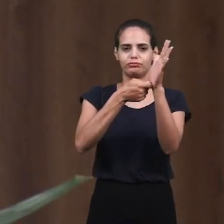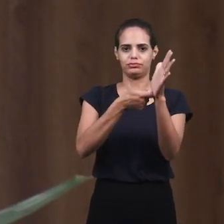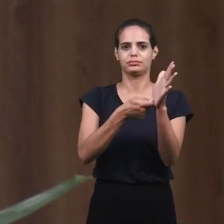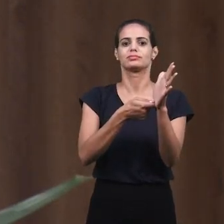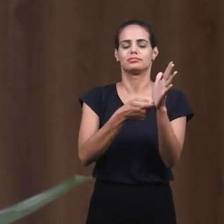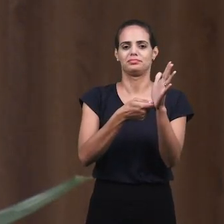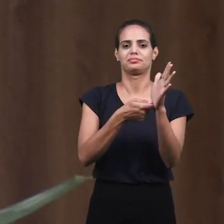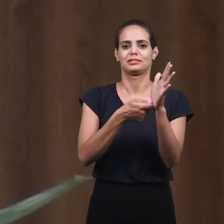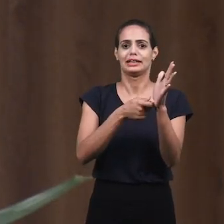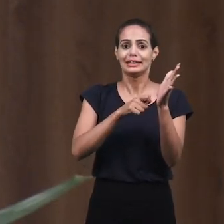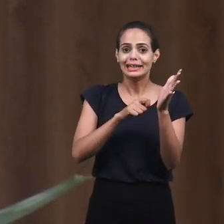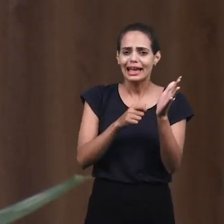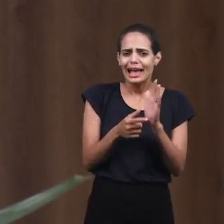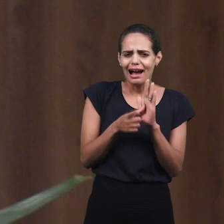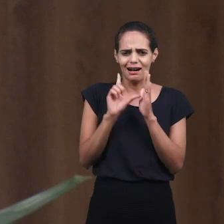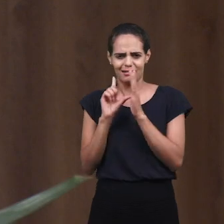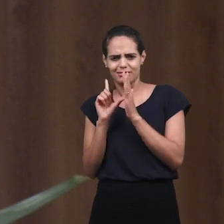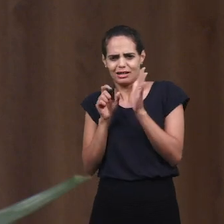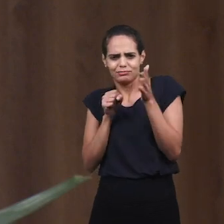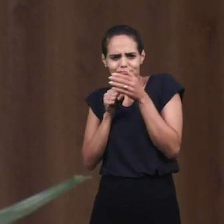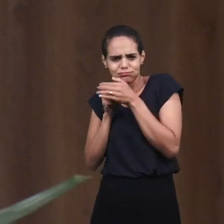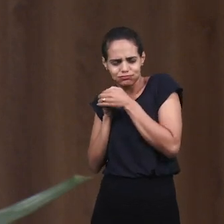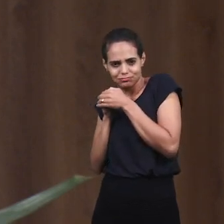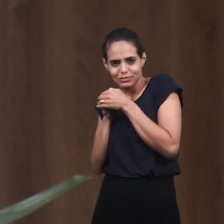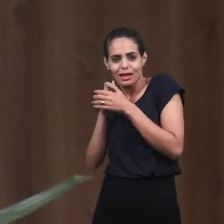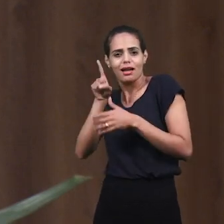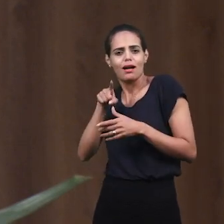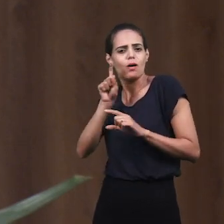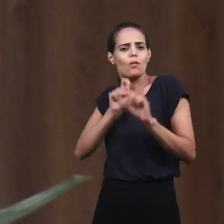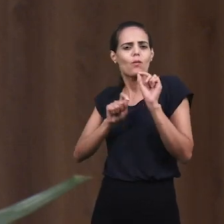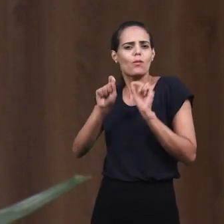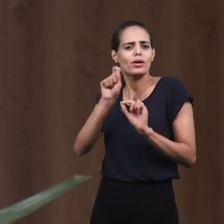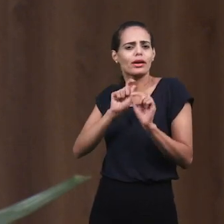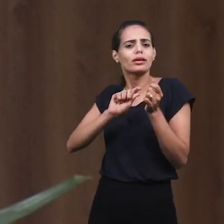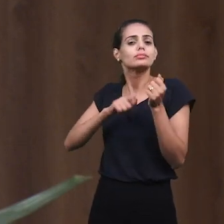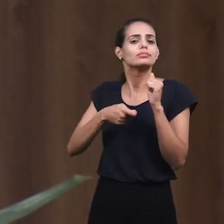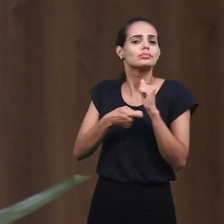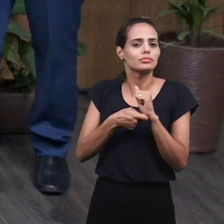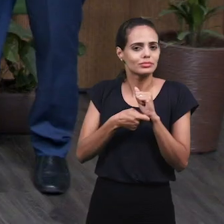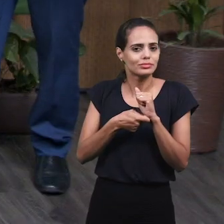Le mystère qui était caché, qui est le Seigneur Jésus, le Verbe de Dieu.